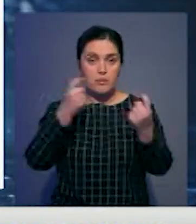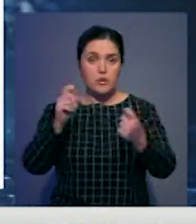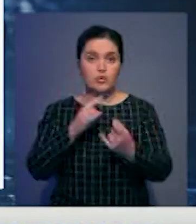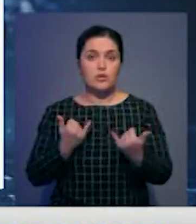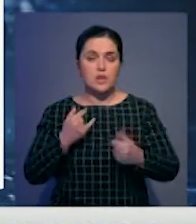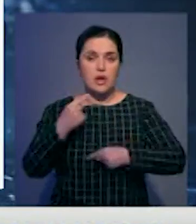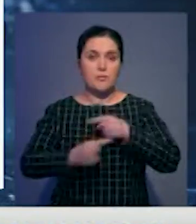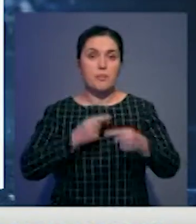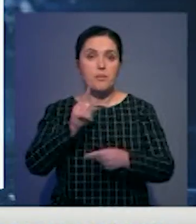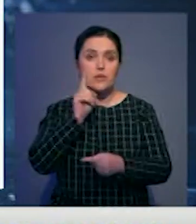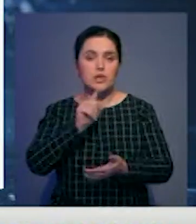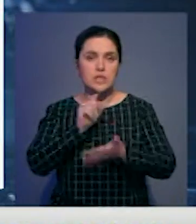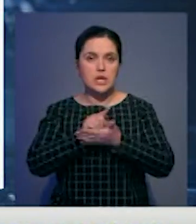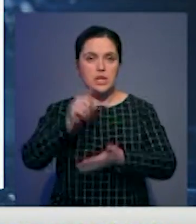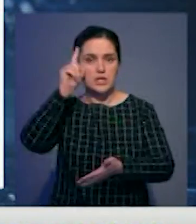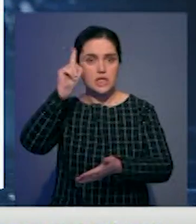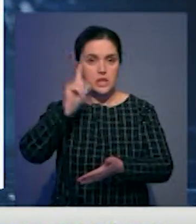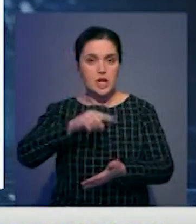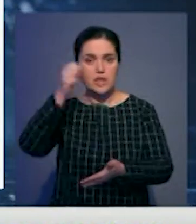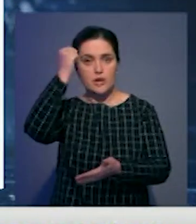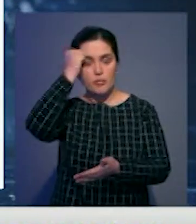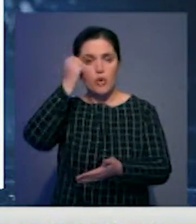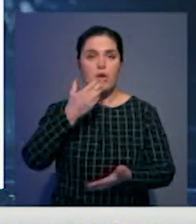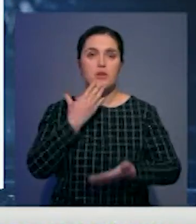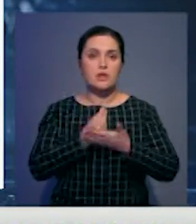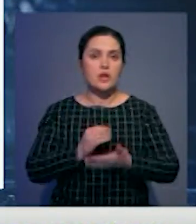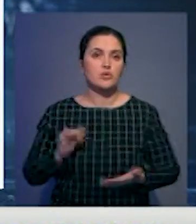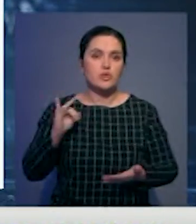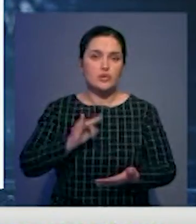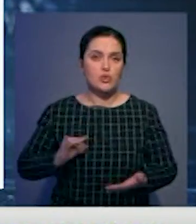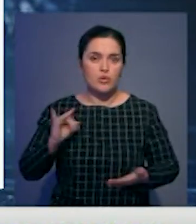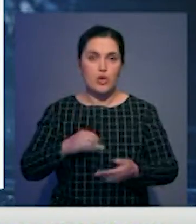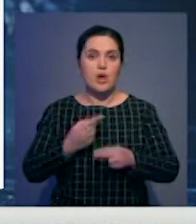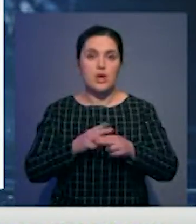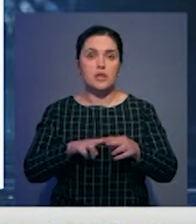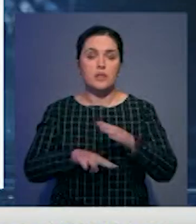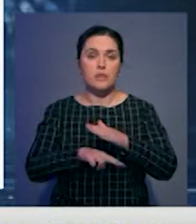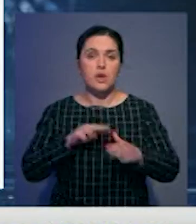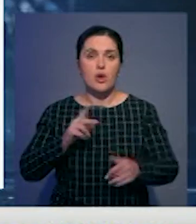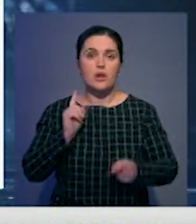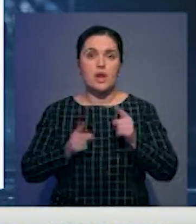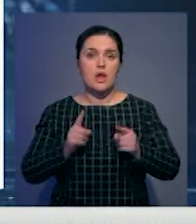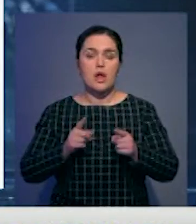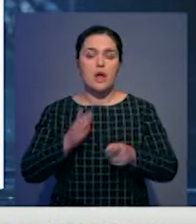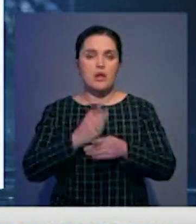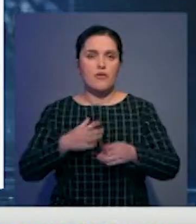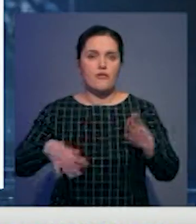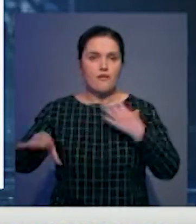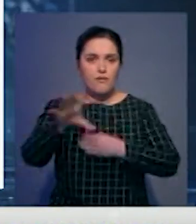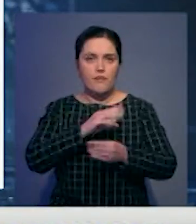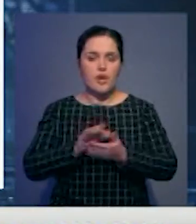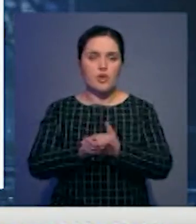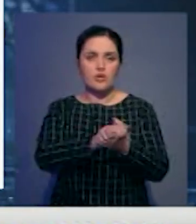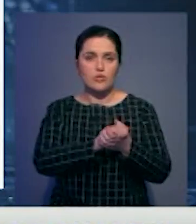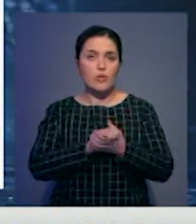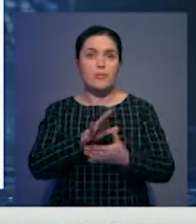нынешнее поколение и особенно молодежь должно знать и помнить нашу историю. Это пример подлинного патриотизма и